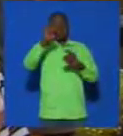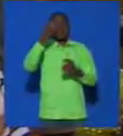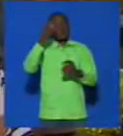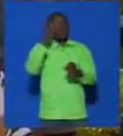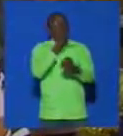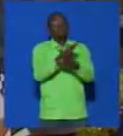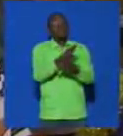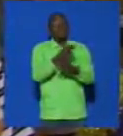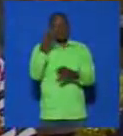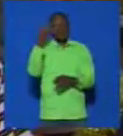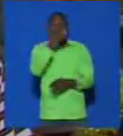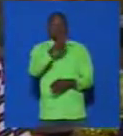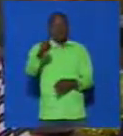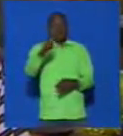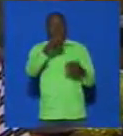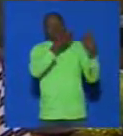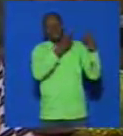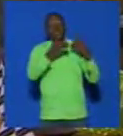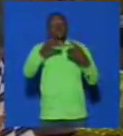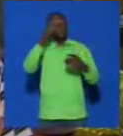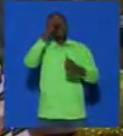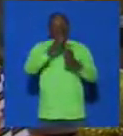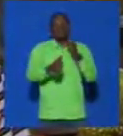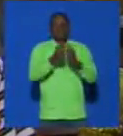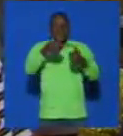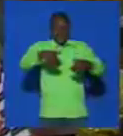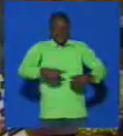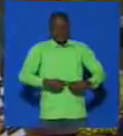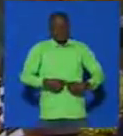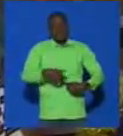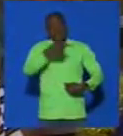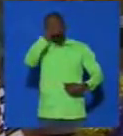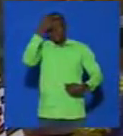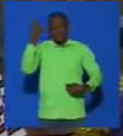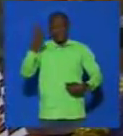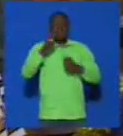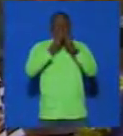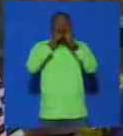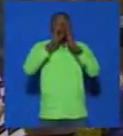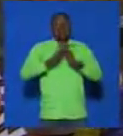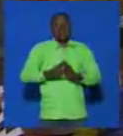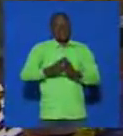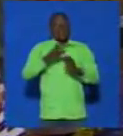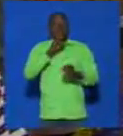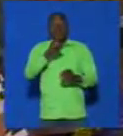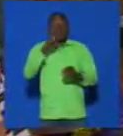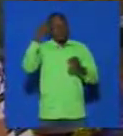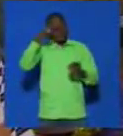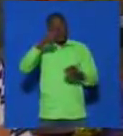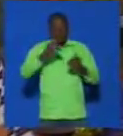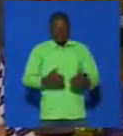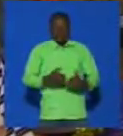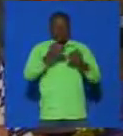prêtait eux et que en dépit de tous ces problèmes que ces jeunes là parce que convaincu que la paix est un préalable pour avancer